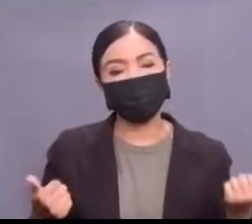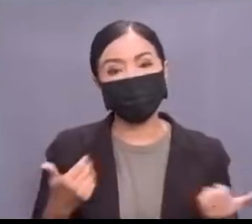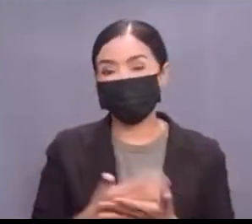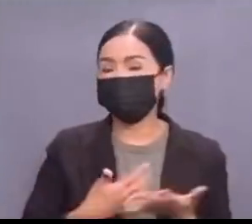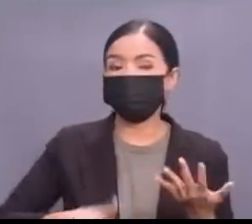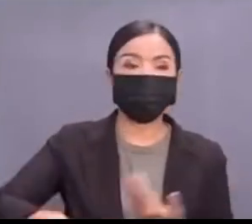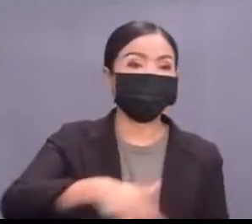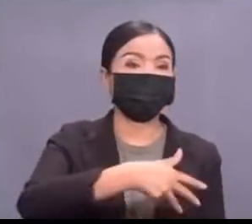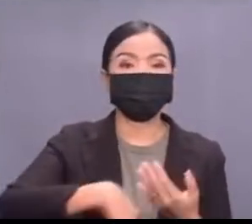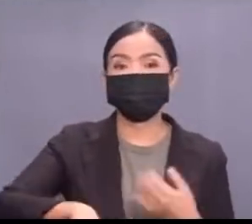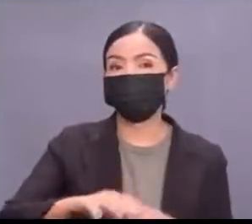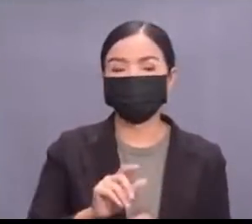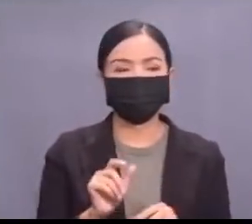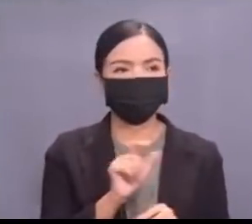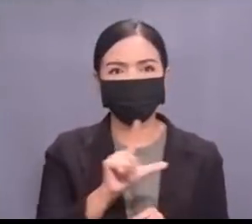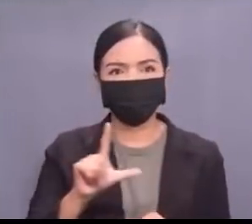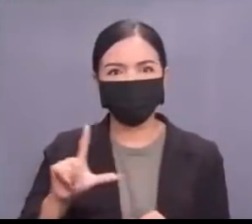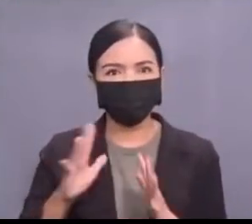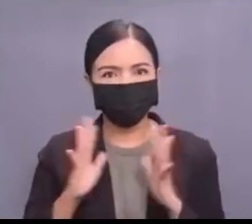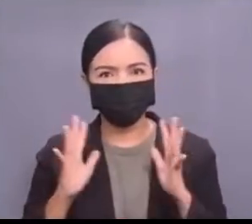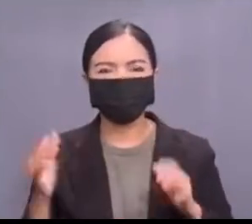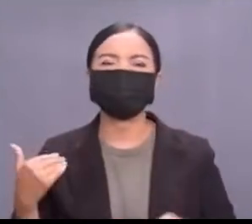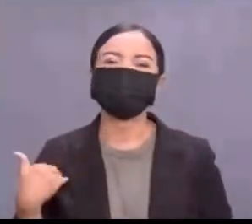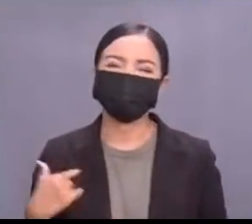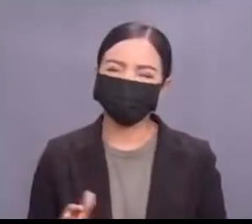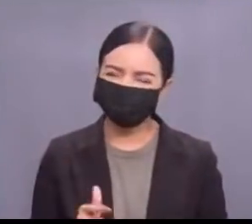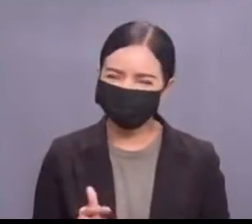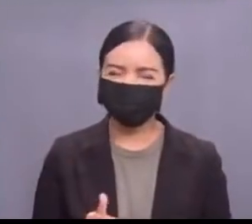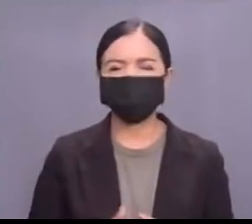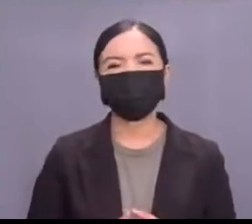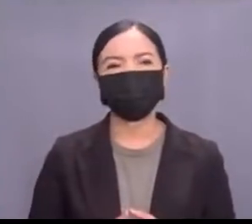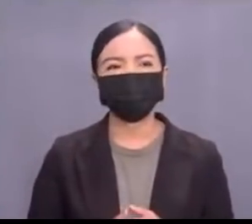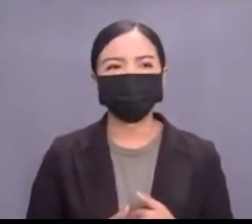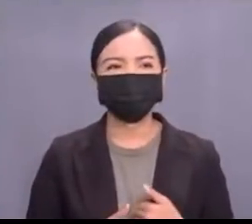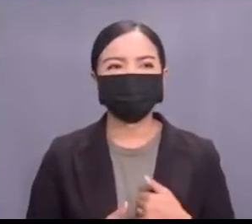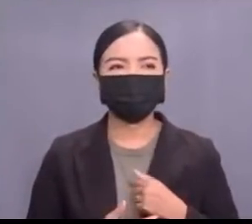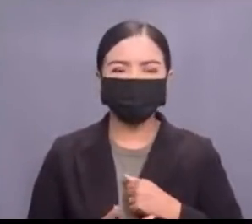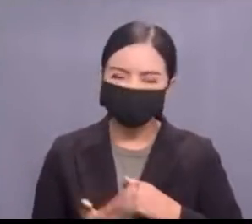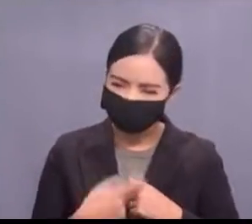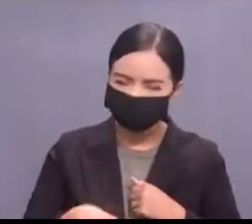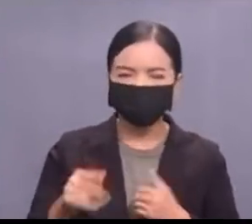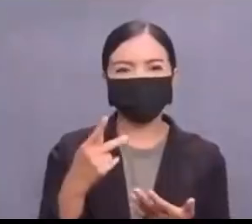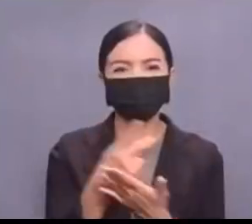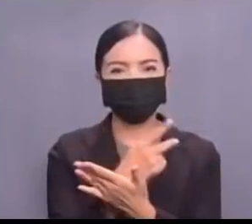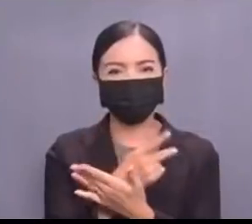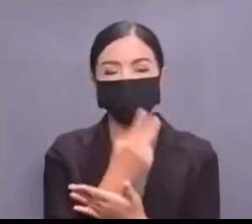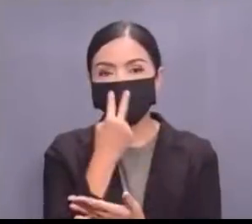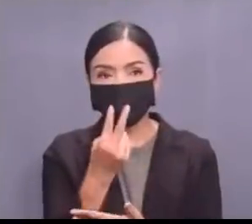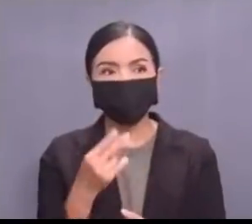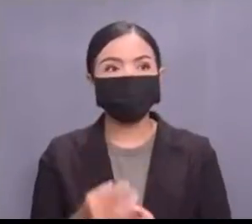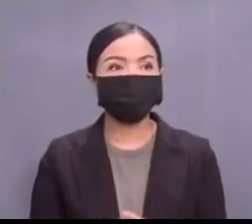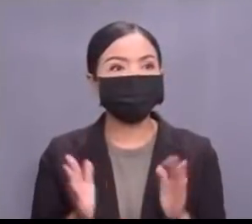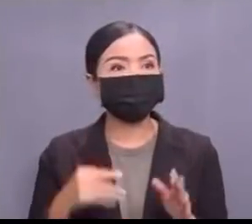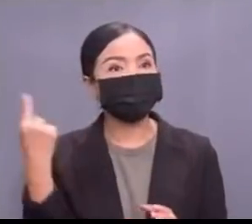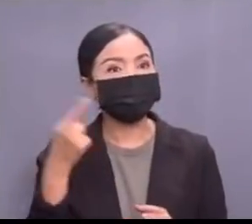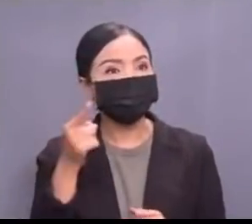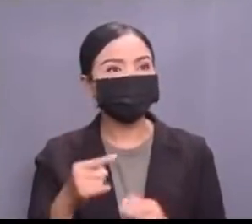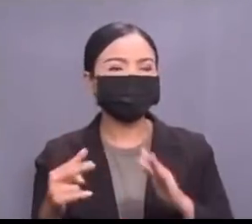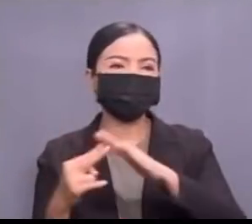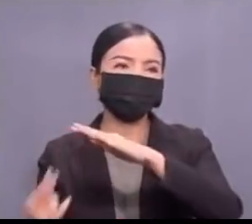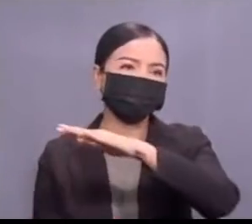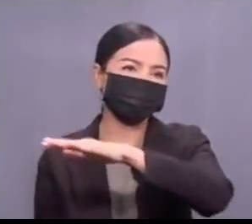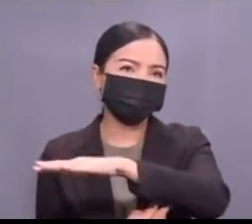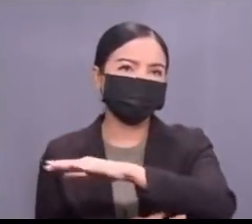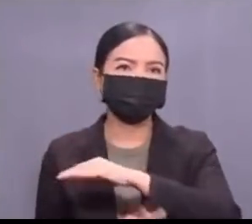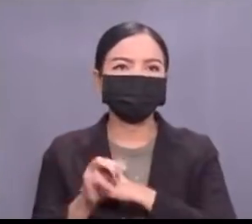สะพัดหลายล้านบาทเขาว่ากันว่านะ ต้นอย่างนี้ต้นอย่างนี ้กลับมาแล้วไปกันที่กาญจนบุรีค่ะนักท่องเที่ยวที่สะพานมอญ